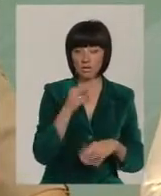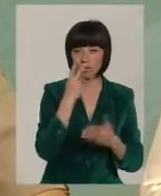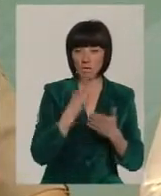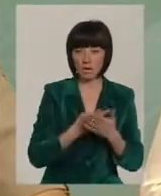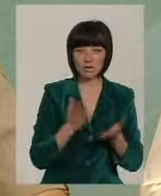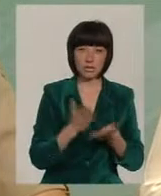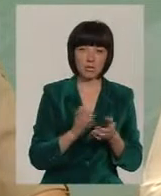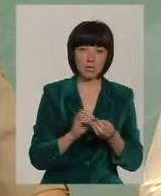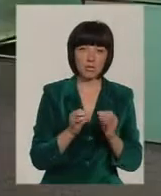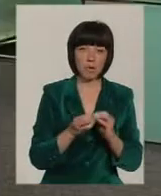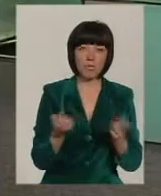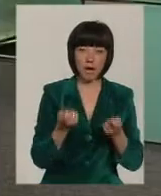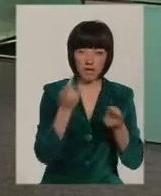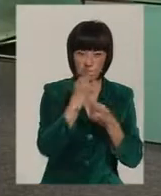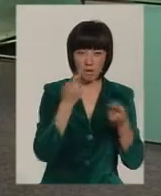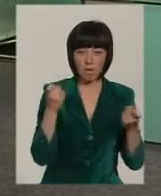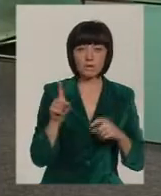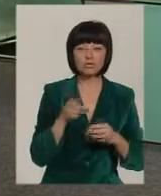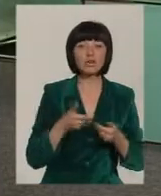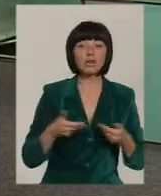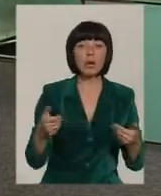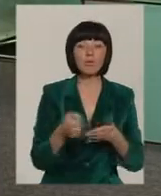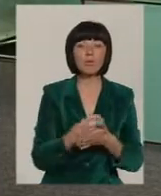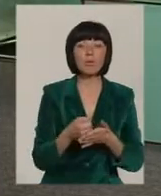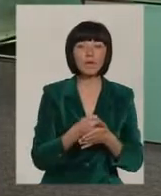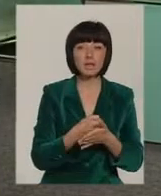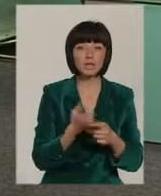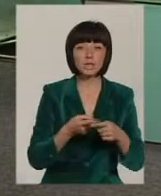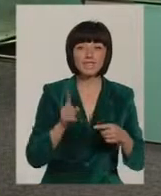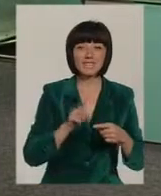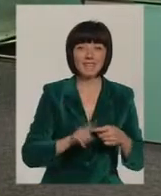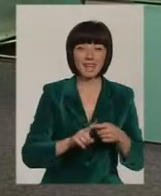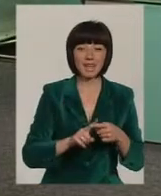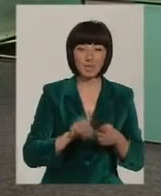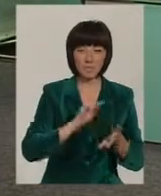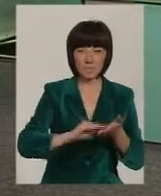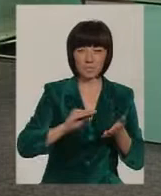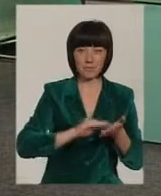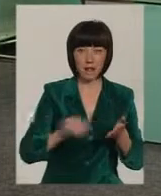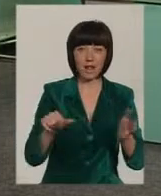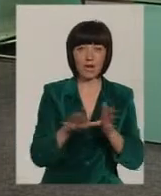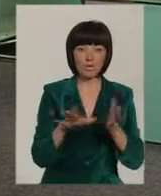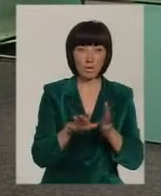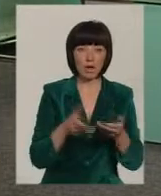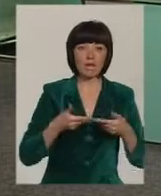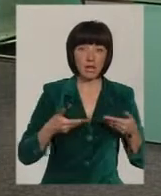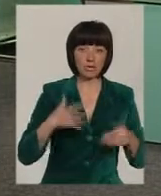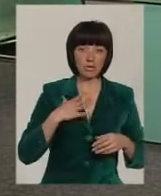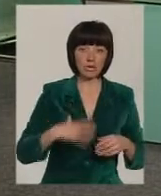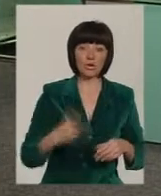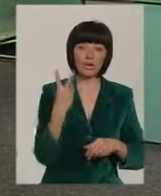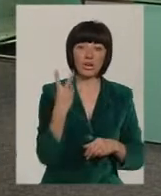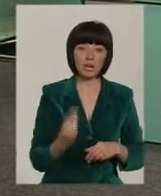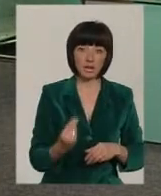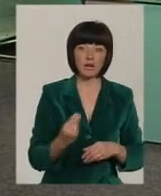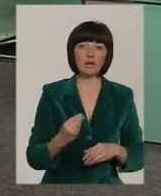що є проблеми. Мало інформації. До речі, щоб нам добитись ось цієї відписки електронкою, нам довелося 2 дні